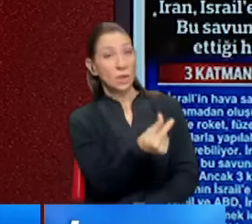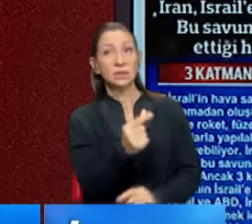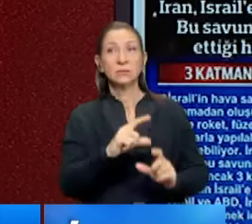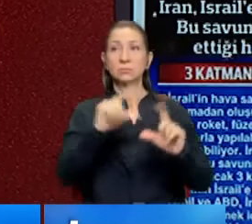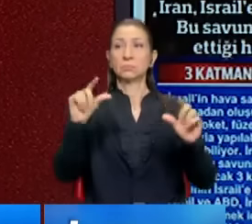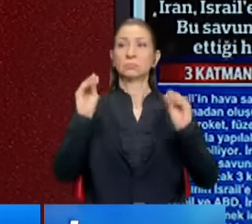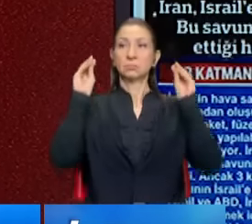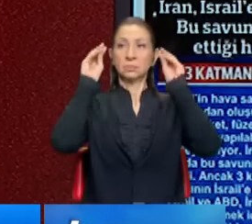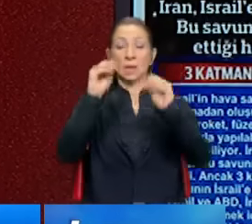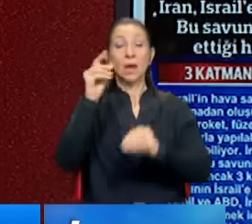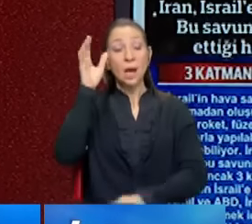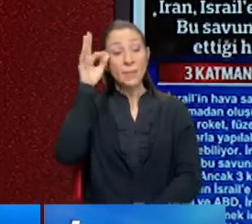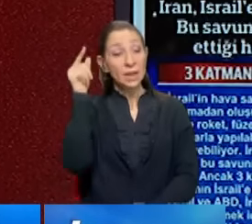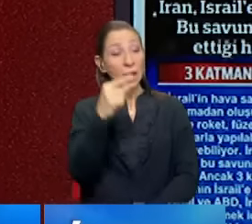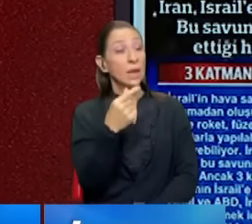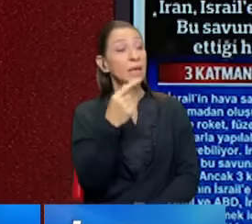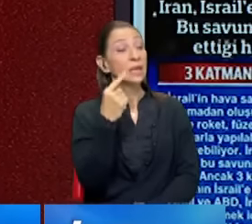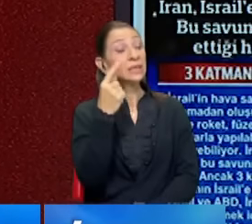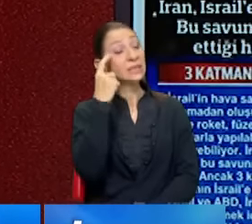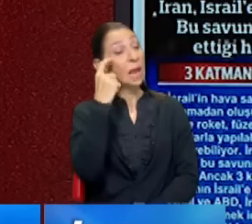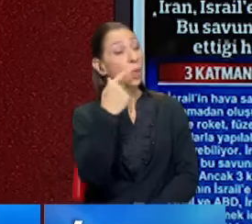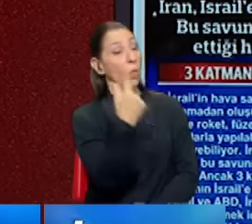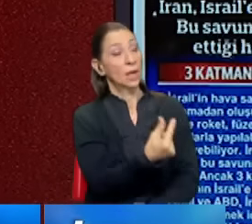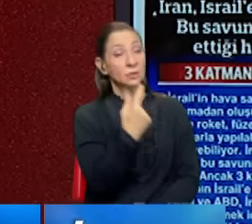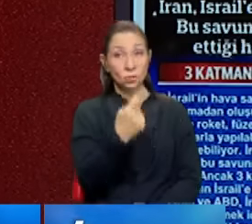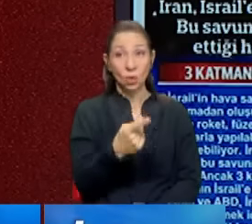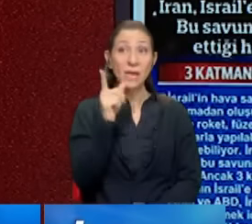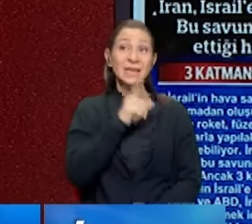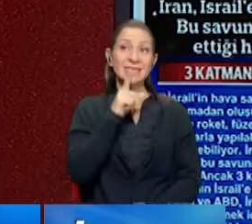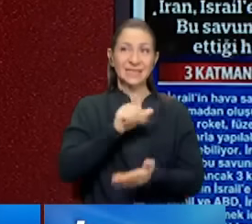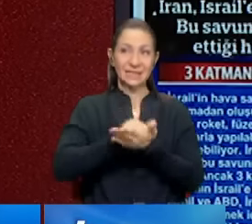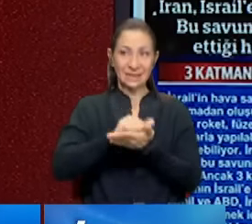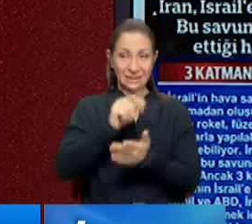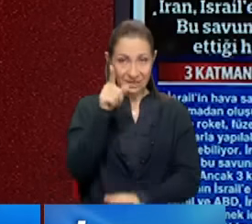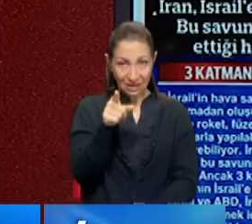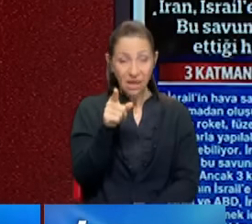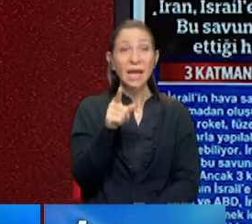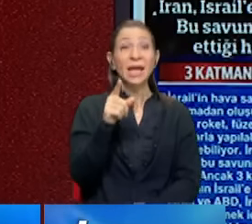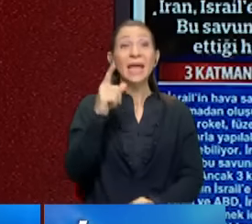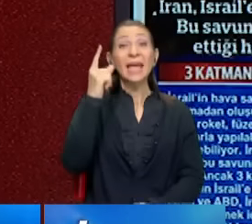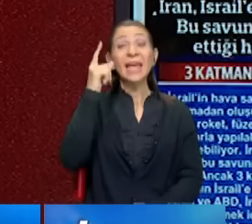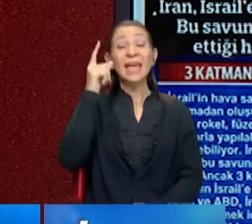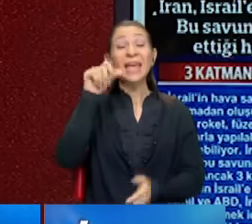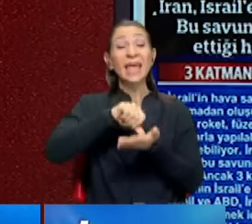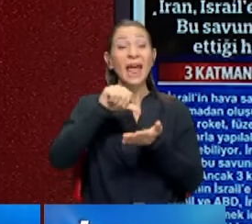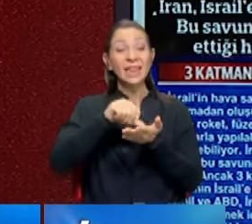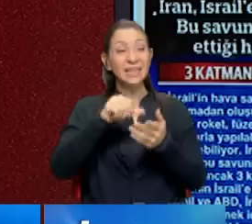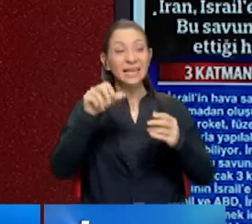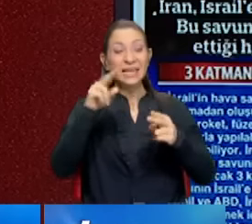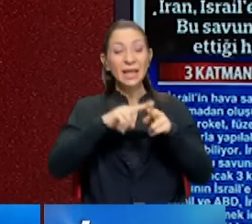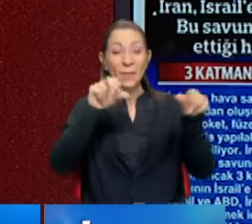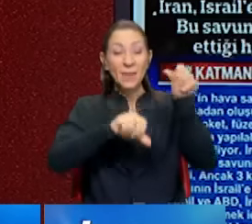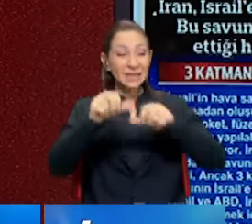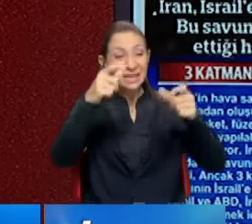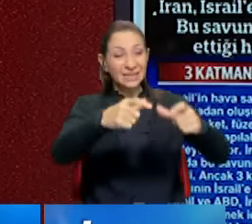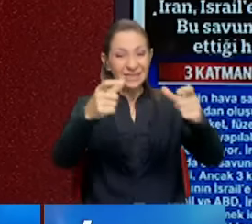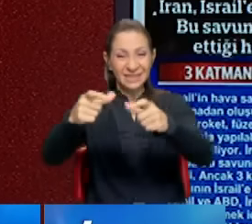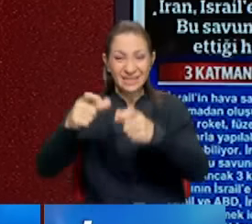manşete taşımış. Amerika İsrail'i uyardı diyor İngiliz The Guardian gazetesi. İran'ın nükleer tesislerine yapılacak